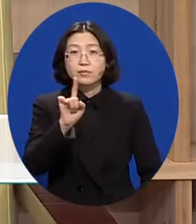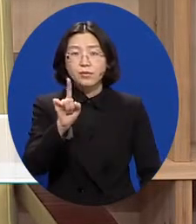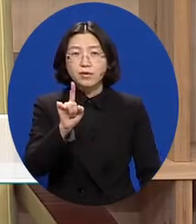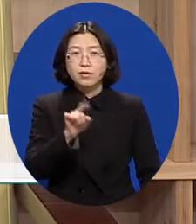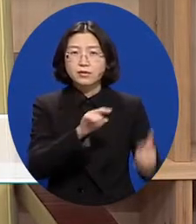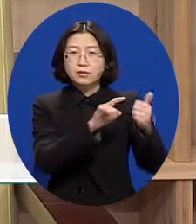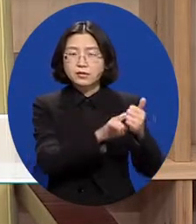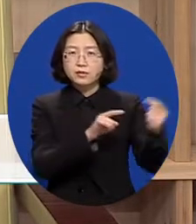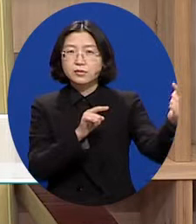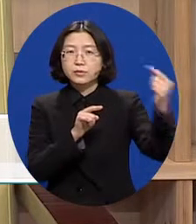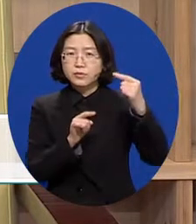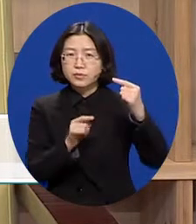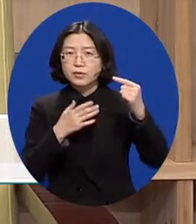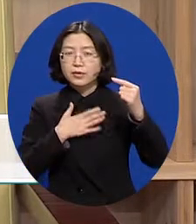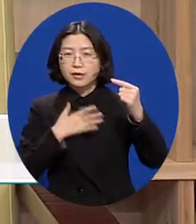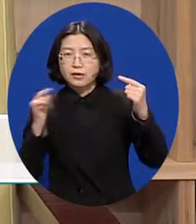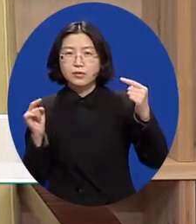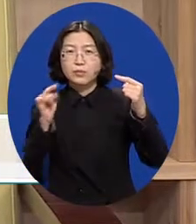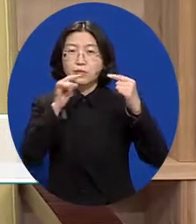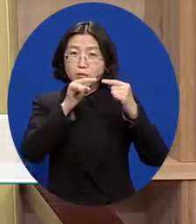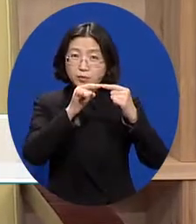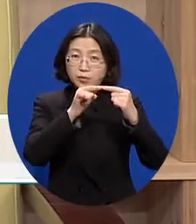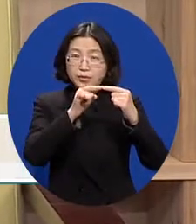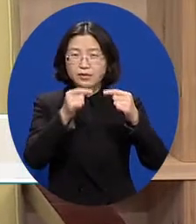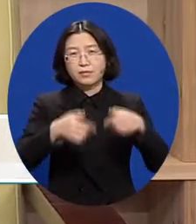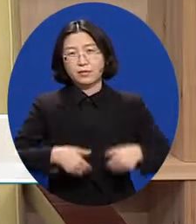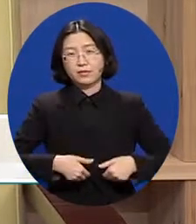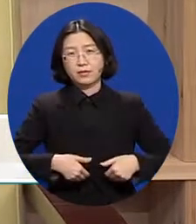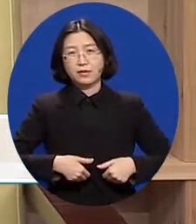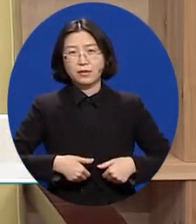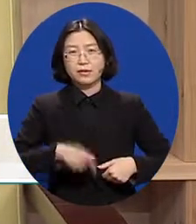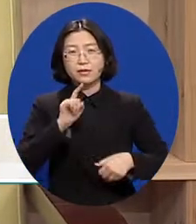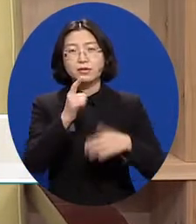사람이 서로 소통하는 것이 필요합니다. 그러기